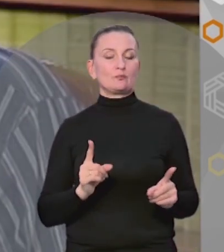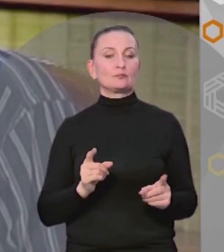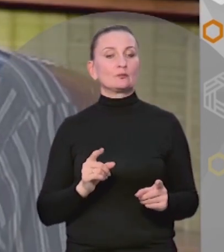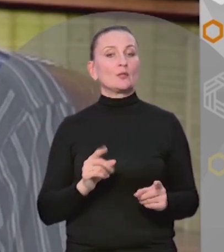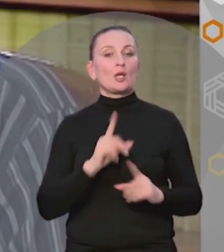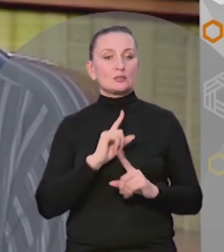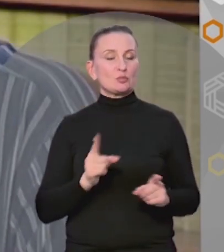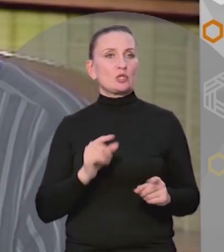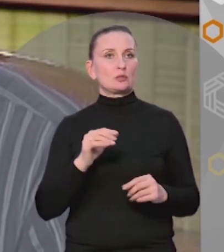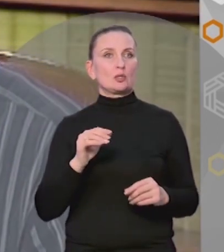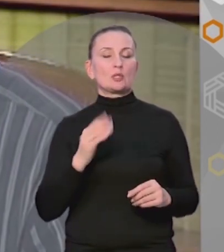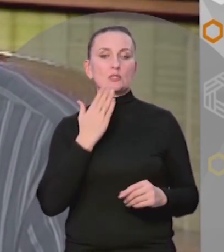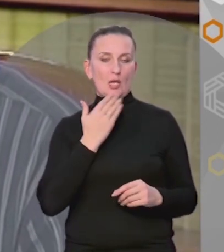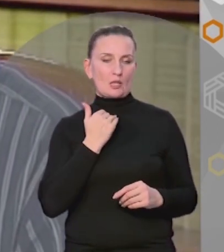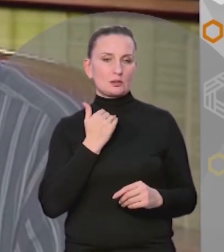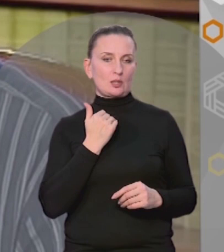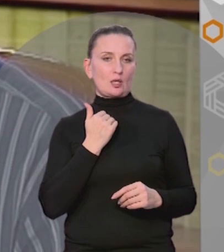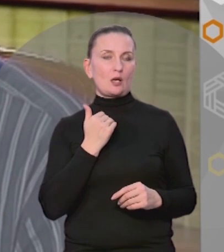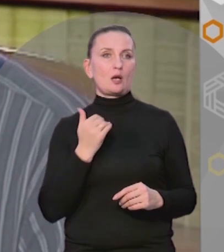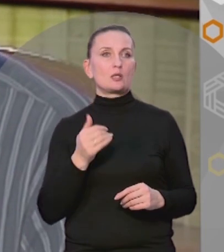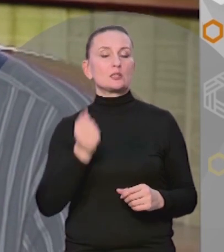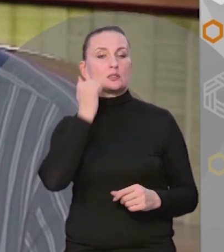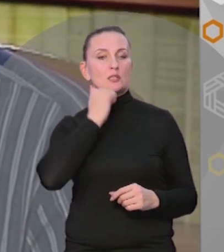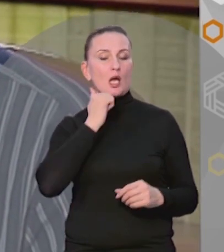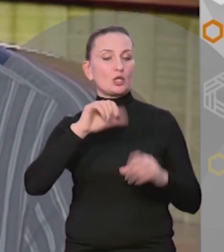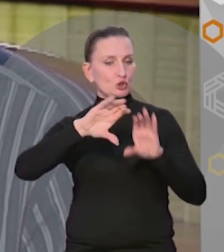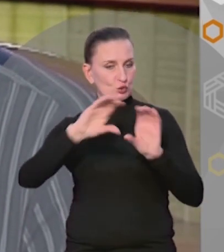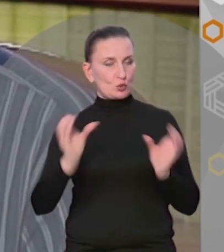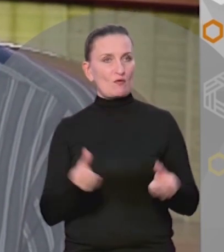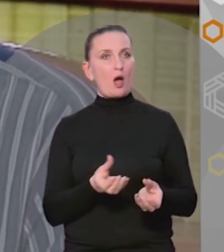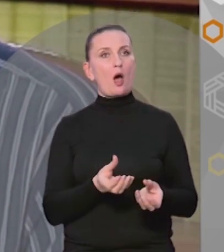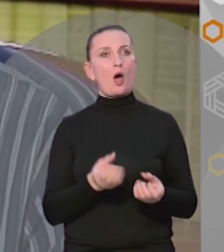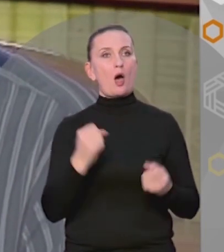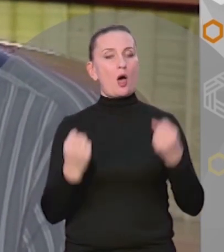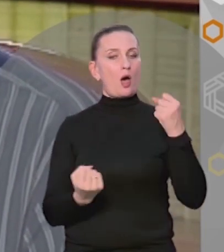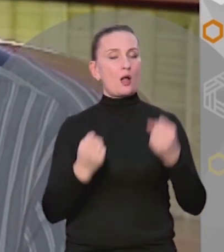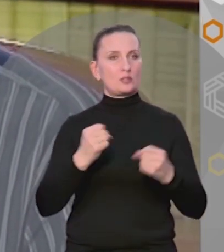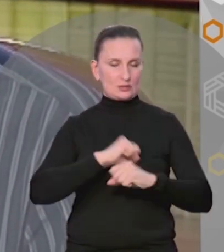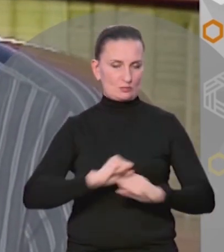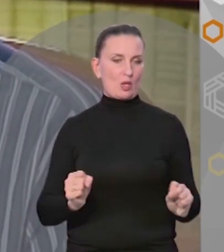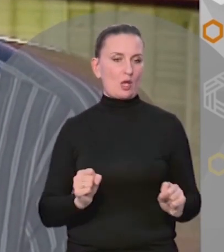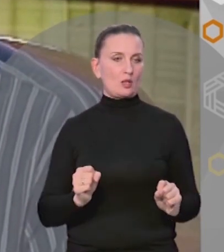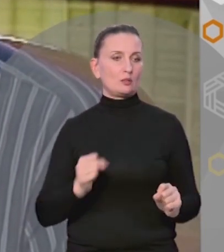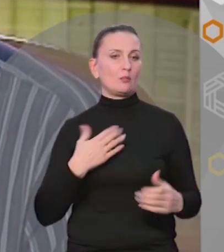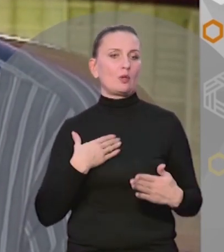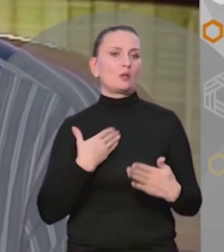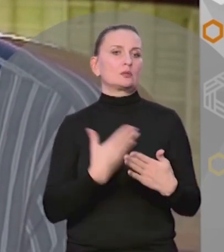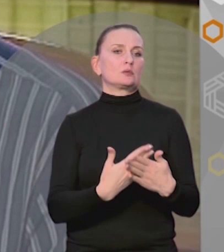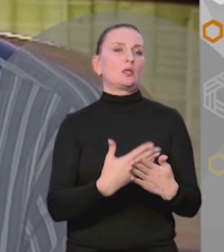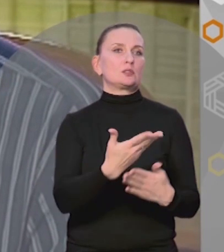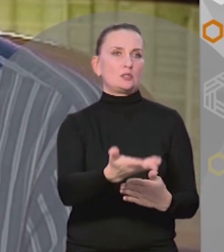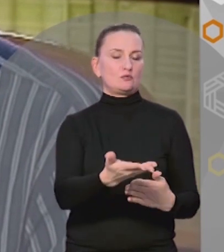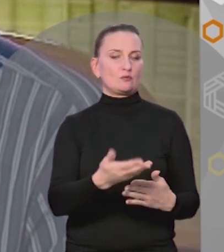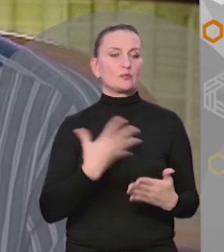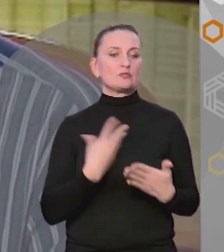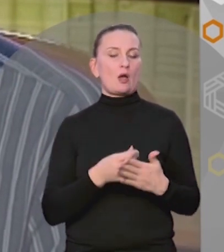Замечательная сказка, не правда ли, ребята? Старый штурвал оказался смелым и отзывчивым.